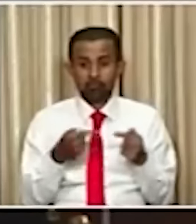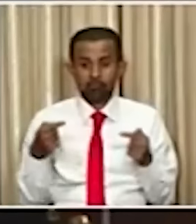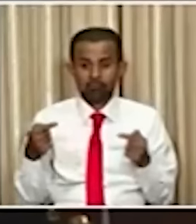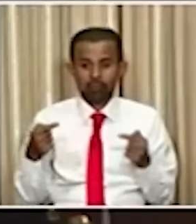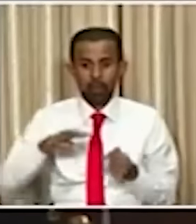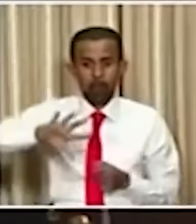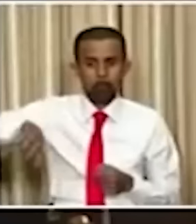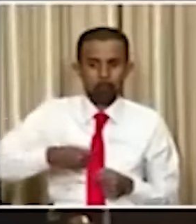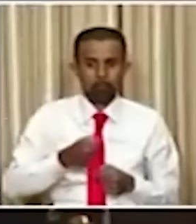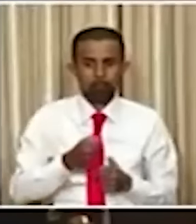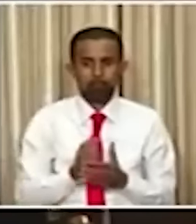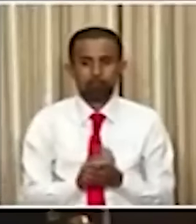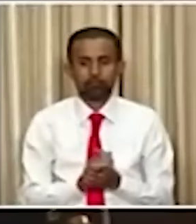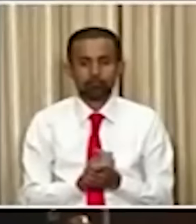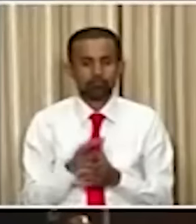පැහැර ගන්නවා.